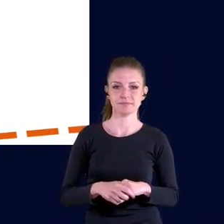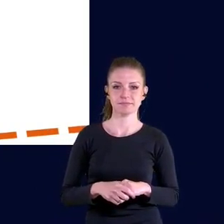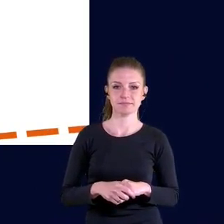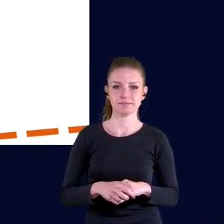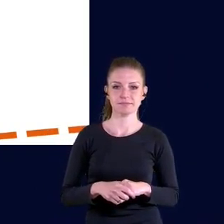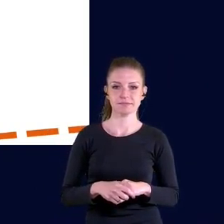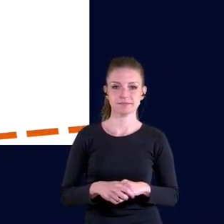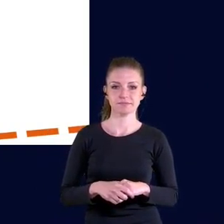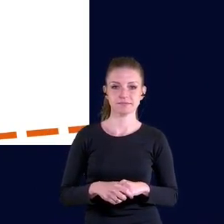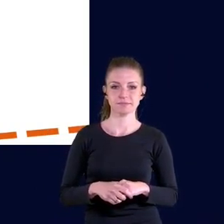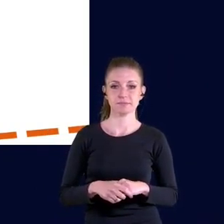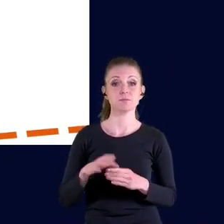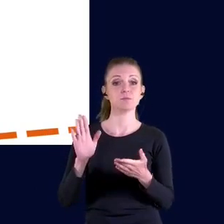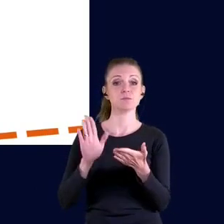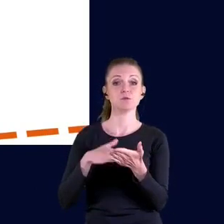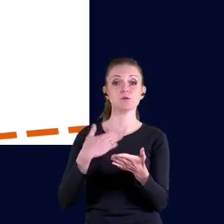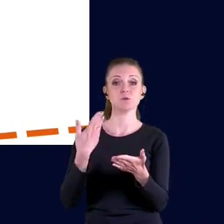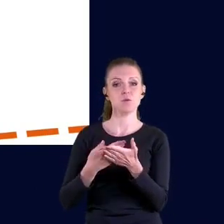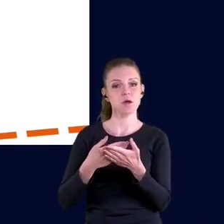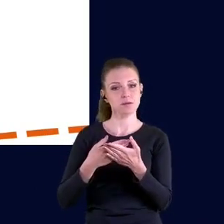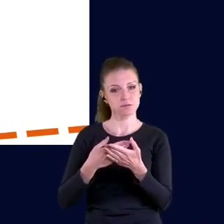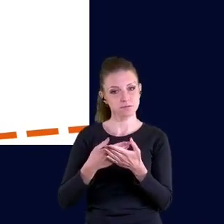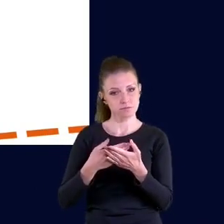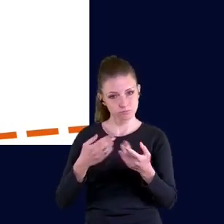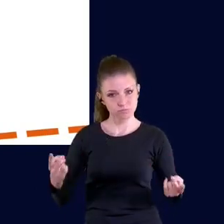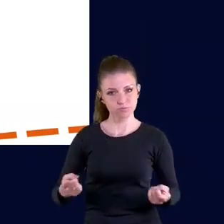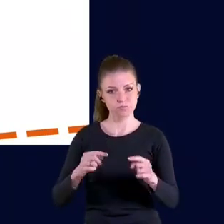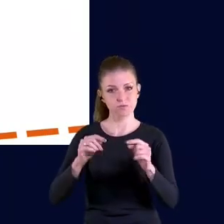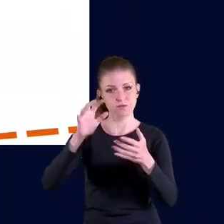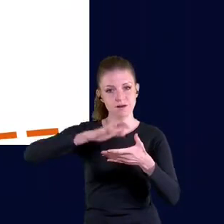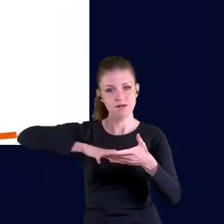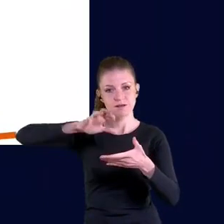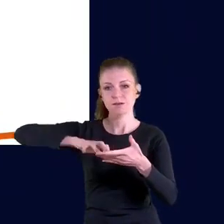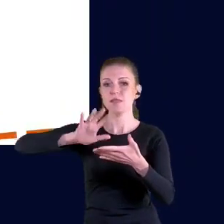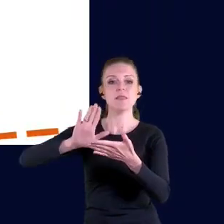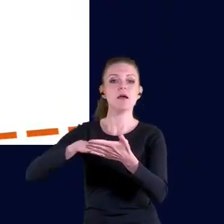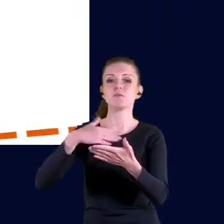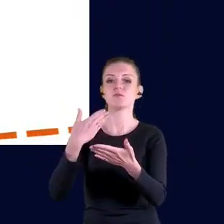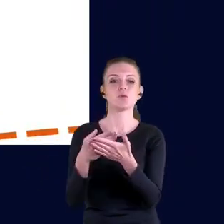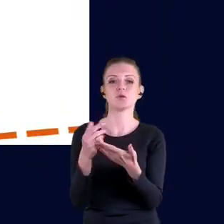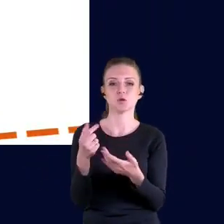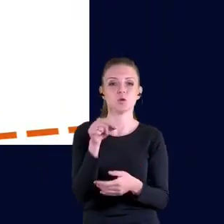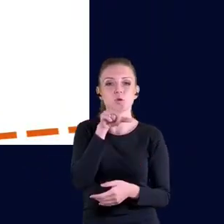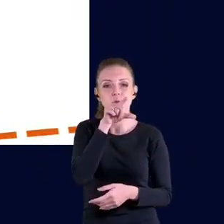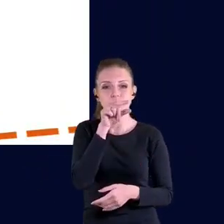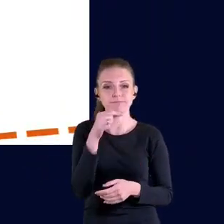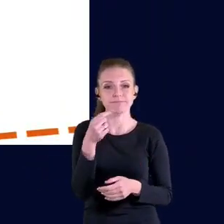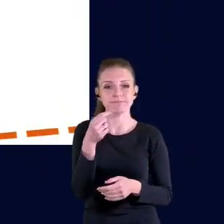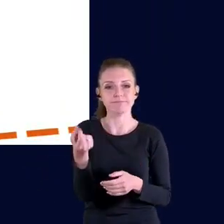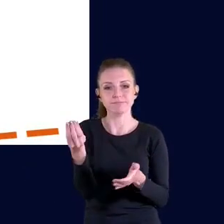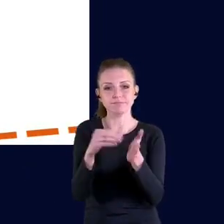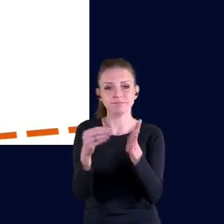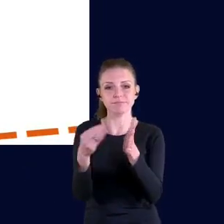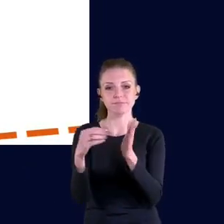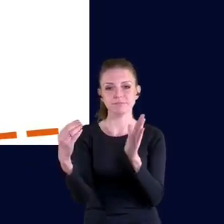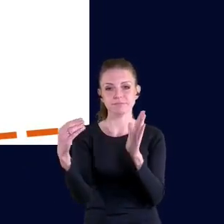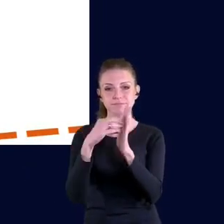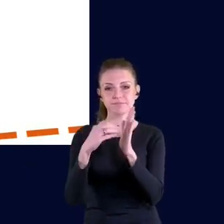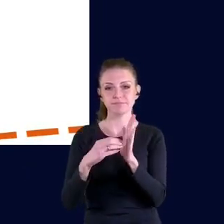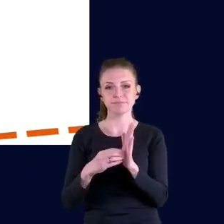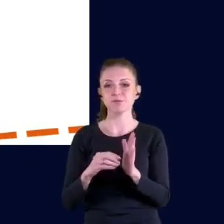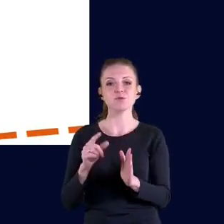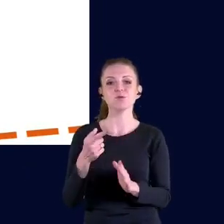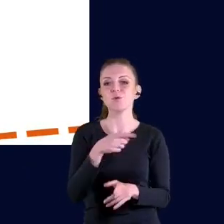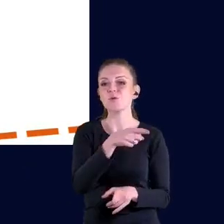Pepsi jako przykład promowanych treści mogą a tutaj zobaczyć naszych ludzie z również w